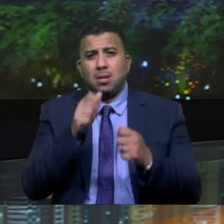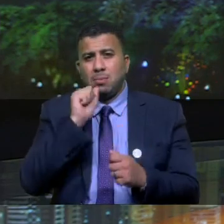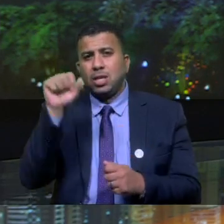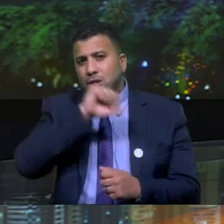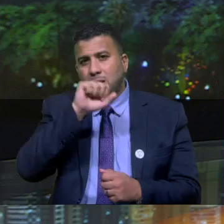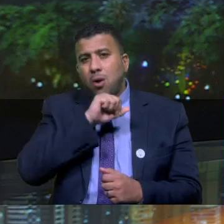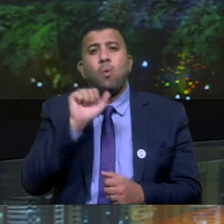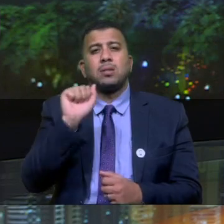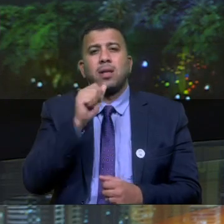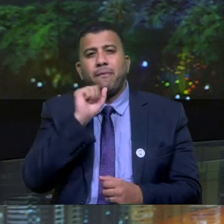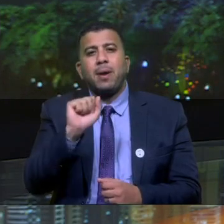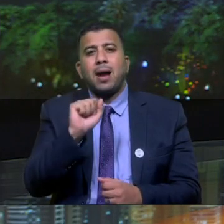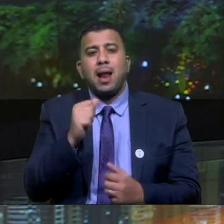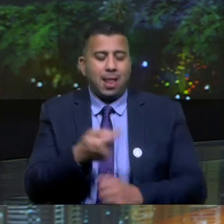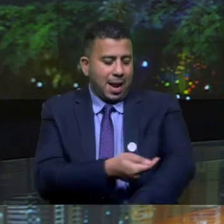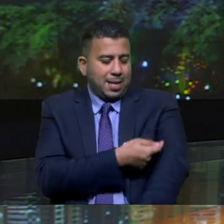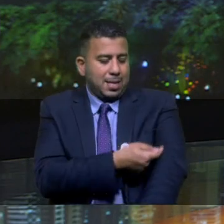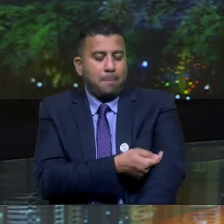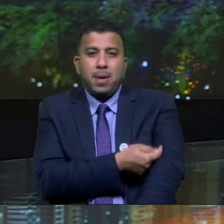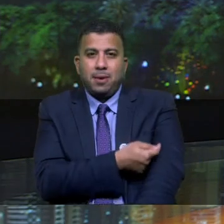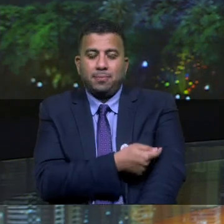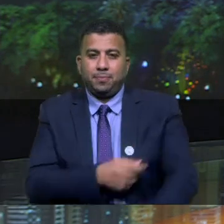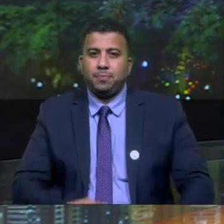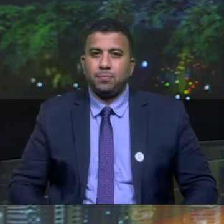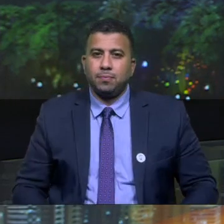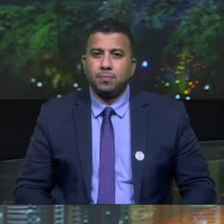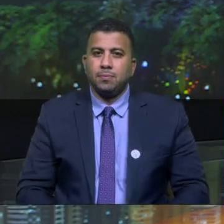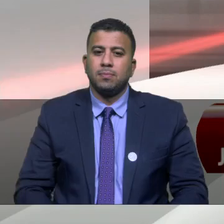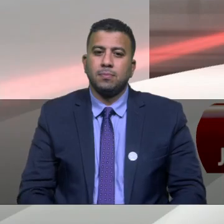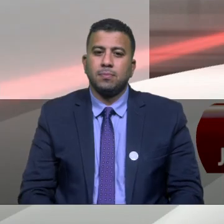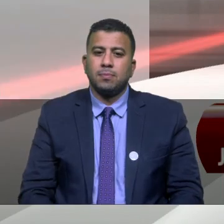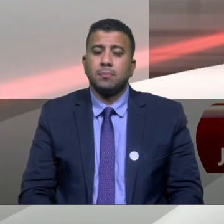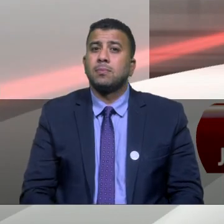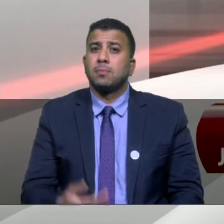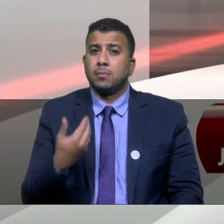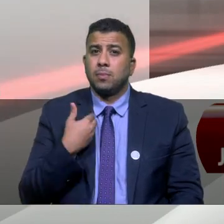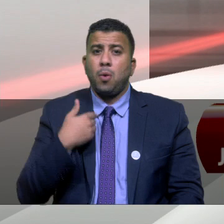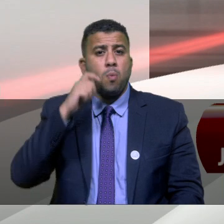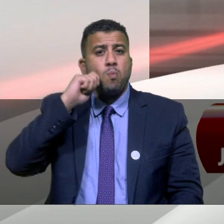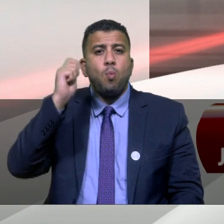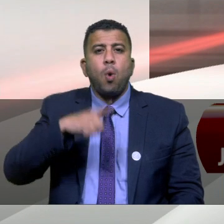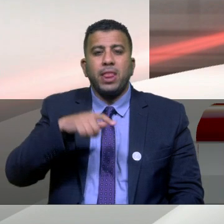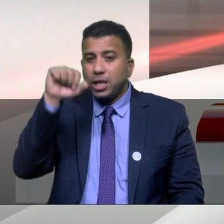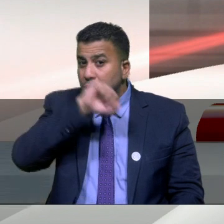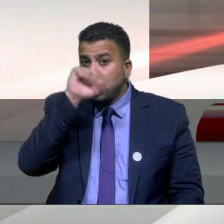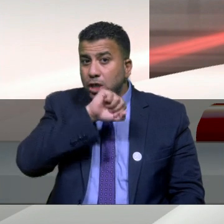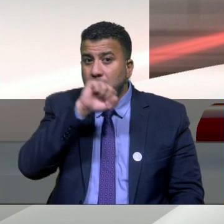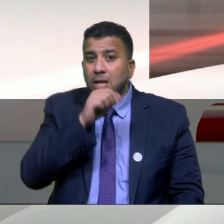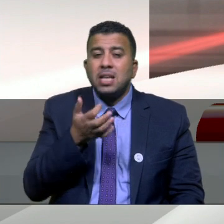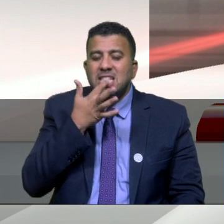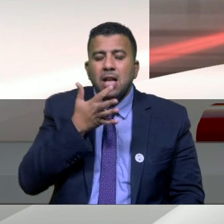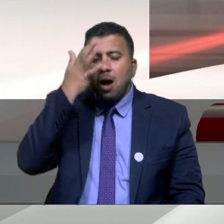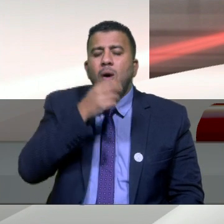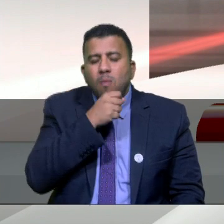في الشارقة وخاصة في مجال العناية الطبية. الحين عندي مواطنين الشارقة وهم كبار في